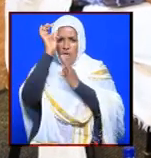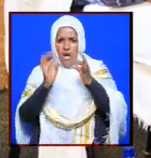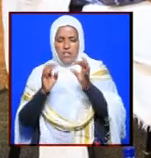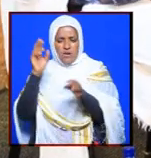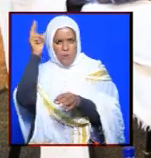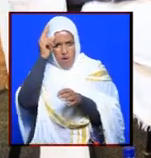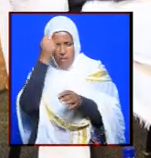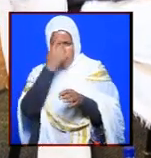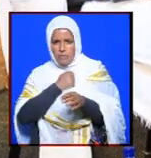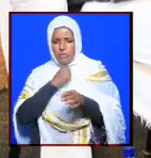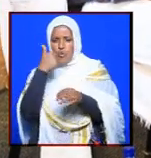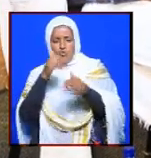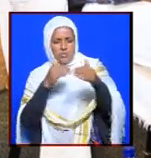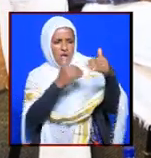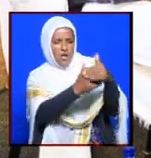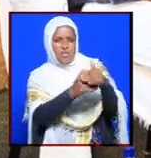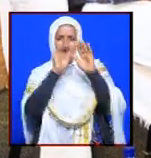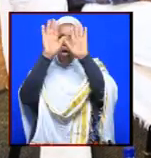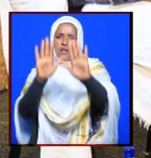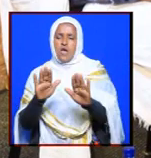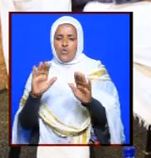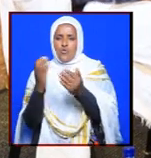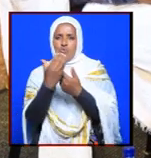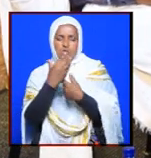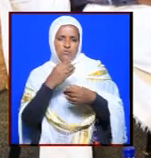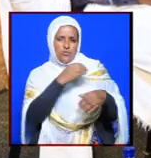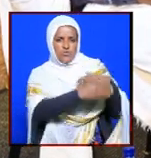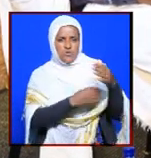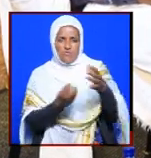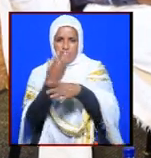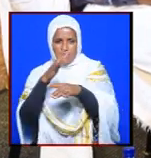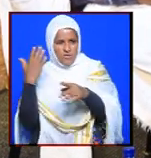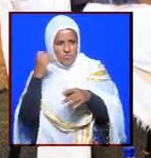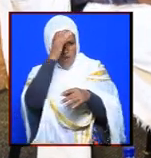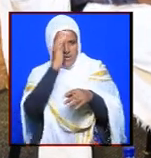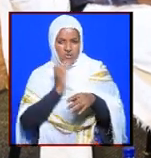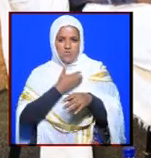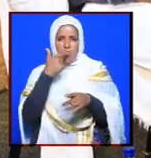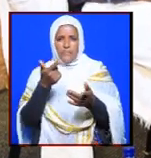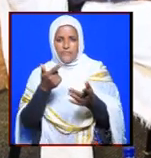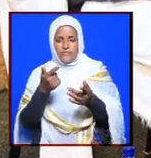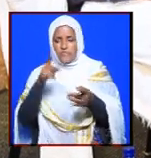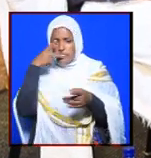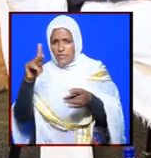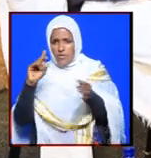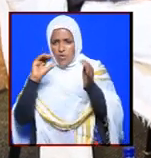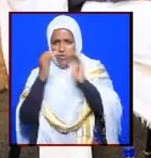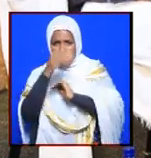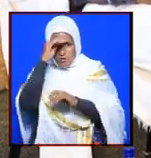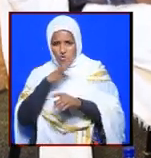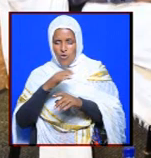ባህል የማይተማመን የሌሎች ጥገኛና አድናቂ የሆነ ትውልድ መፍጠር ነው። ቅድም አባታችን ያሉት ማለት ፕሮቴስታንት የሆነ